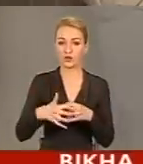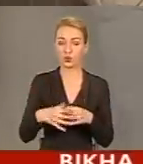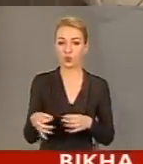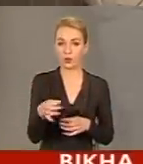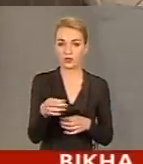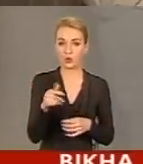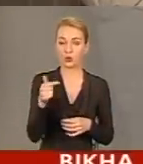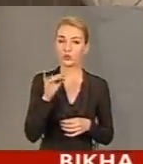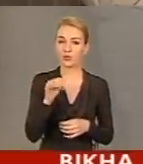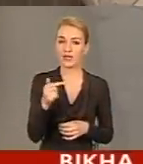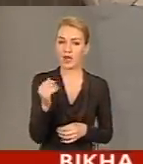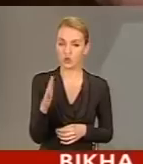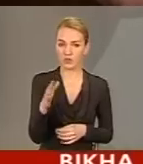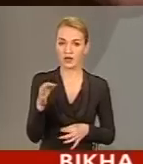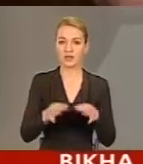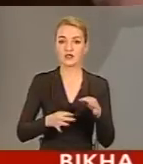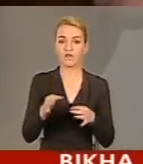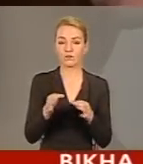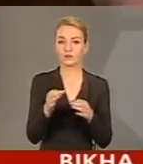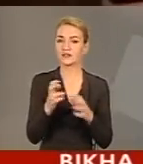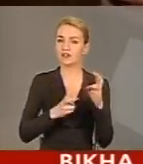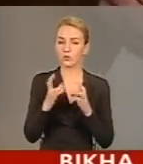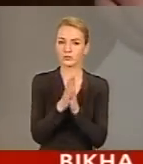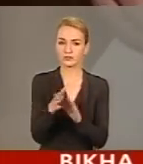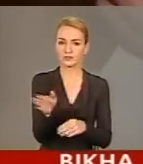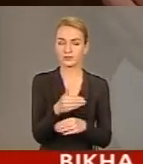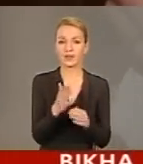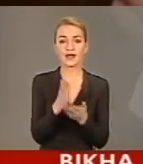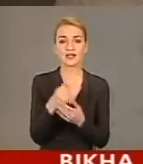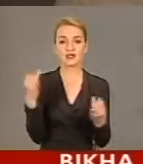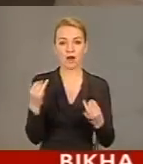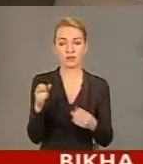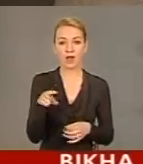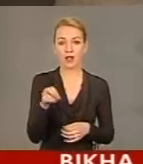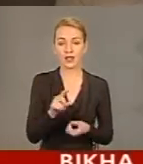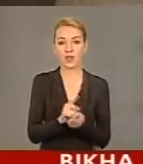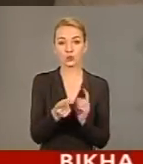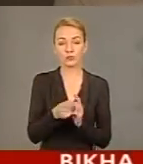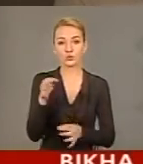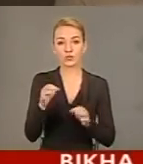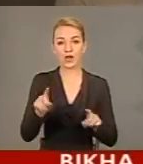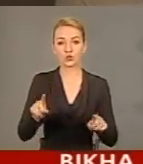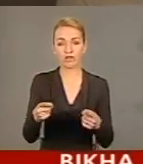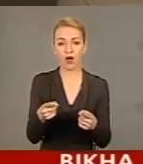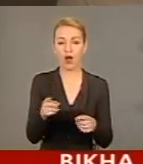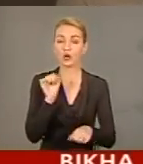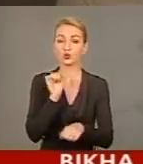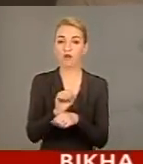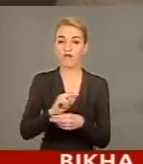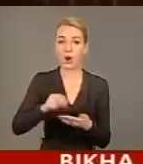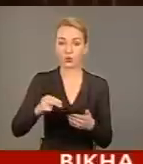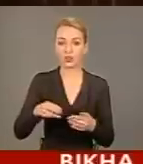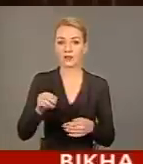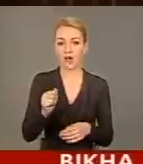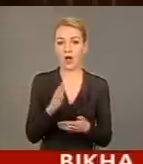області Юрій Гридасов. Завод просив його відсторонити, мовляв, є зацікавленим. Але натомість суд арештував рахунки та майно